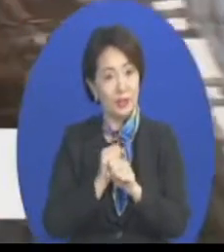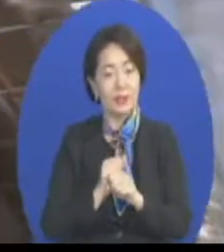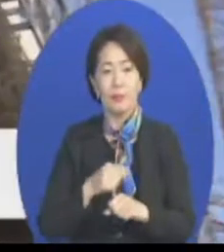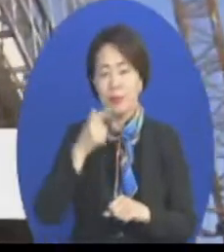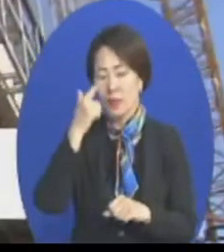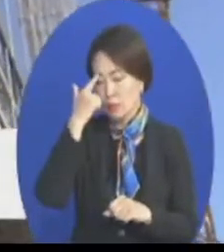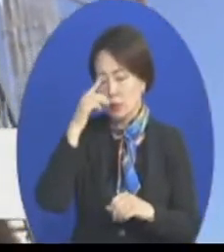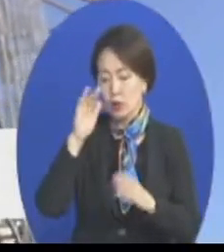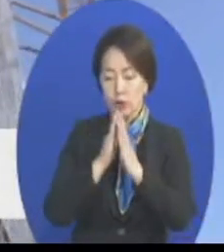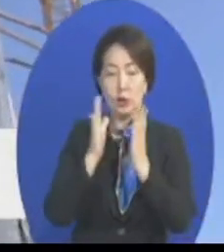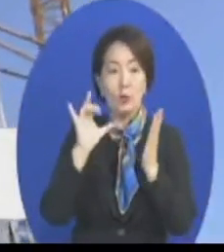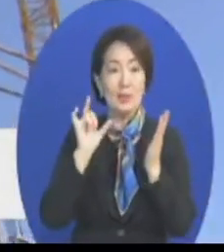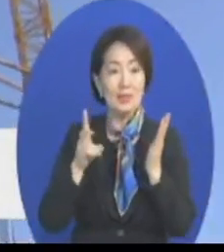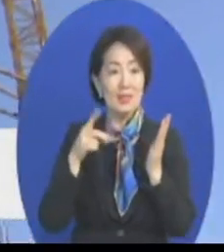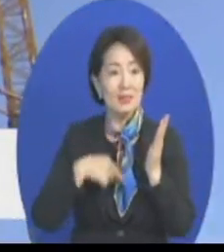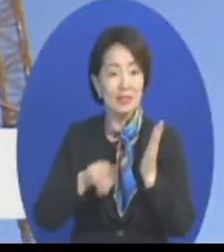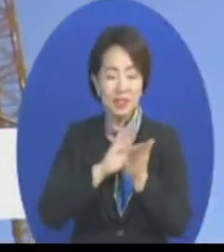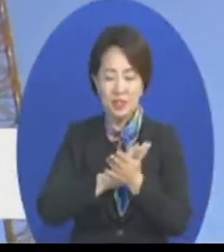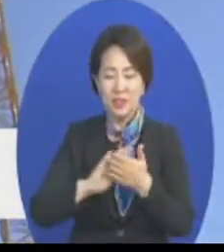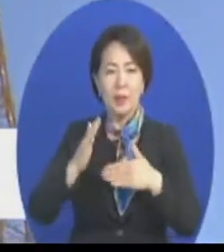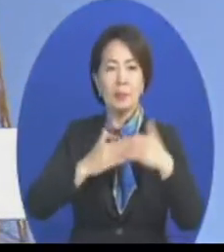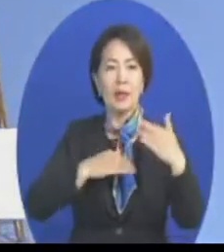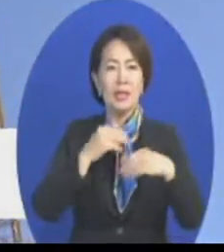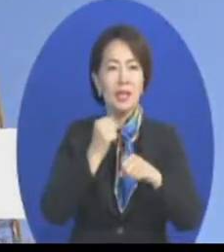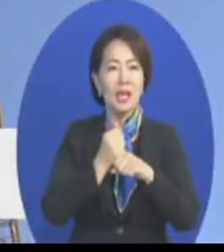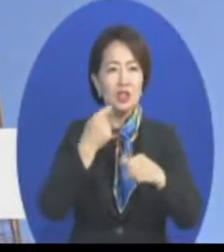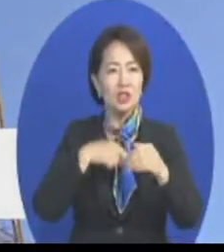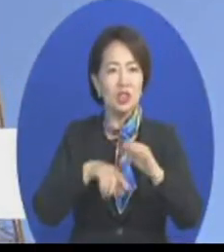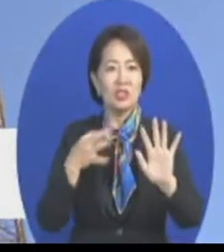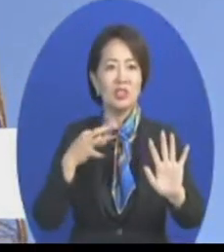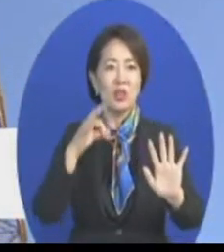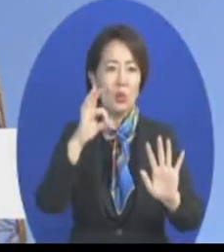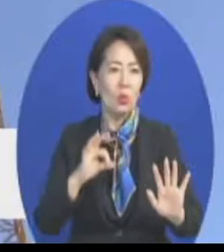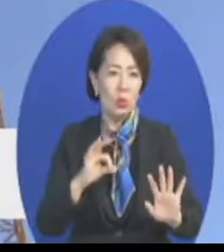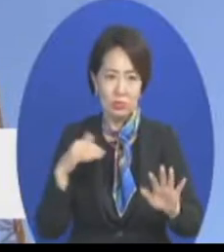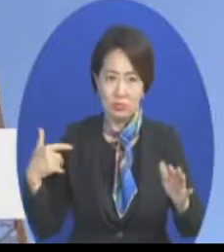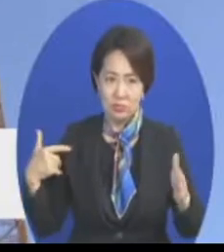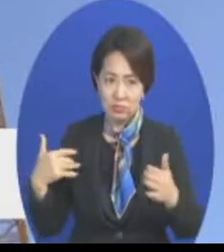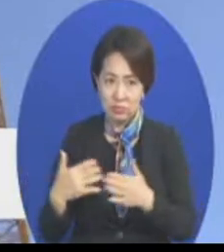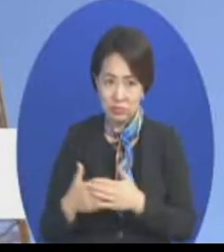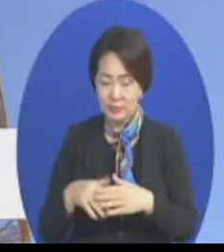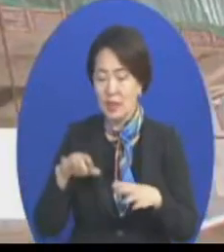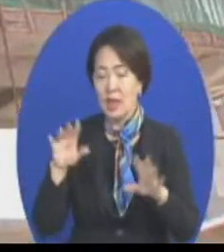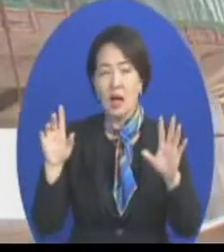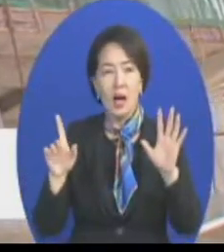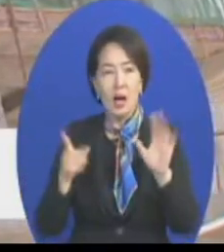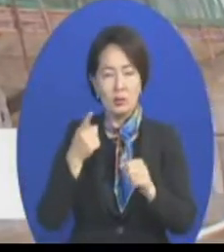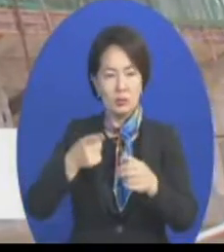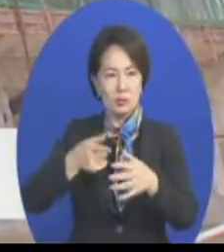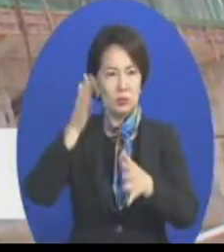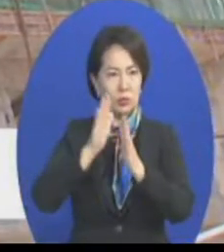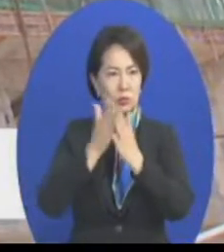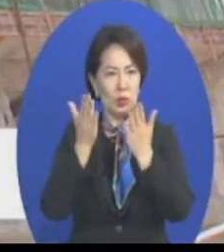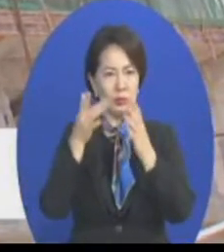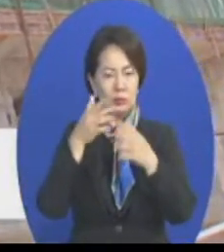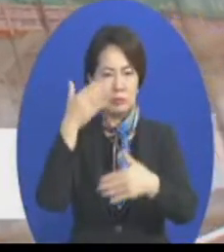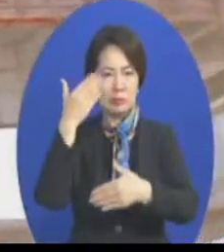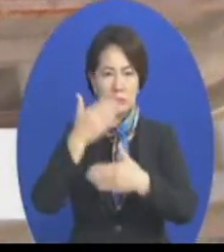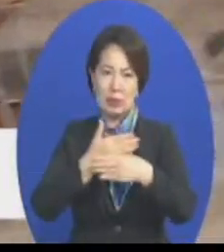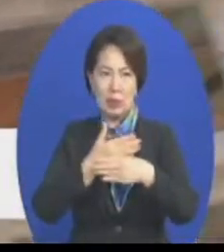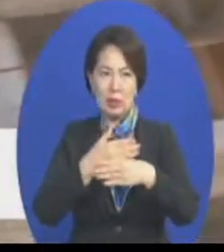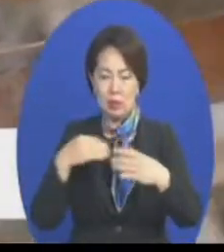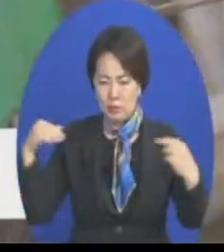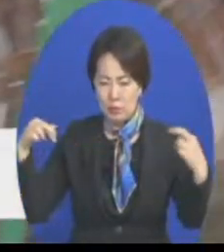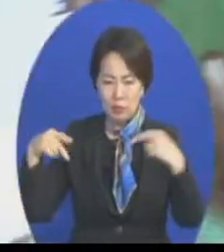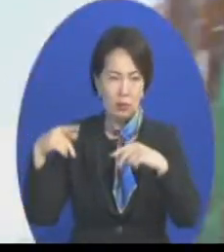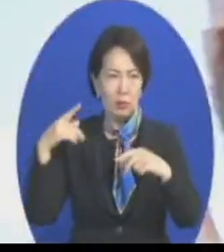Харин Монголын үндэсний номын сангийн шинэ барилгын ажил 80 орчим хувийн гүйцэтгэлтэй үргэлжилж байна. Гэтэл 11 давхар номын санг халахлах, уншигчдын орж гарах хөдөлгөөний